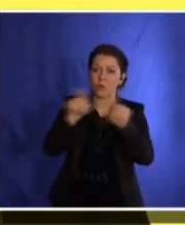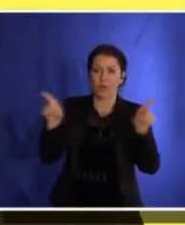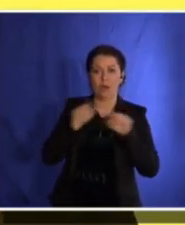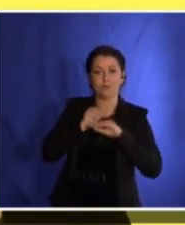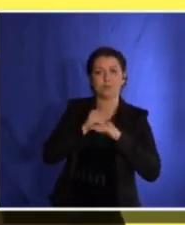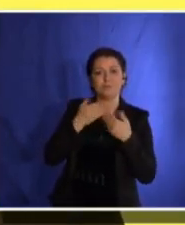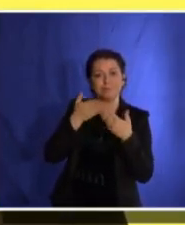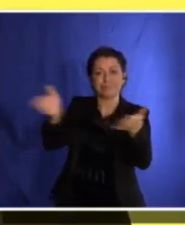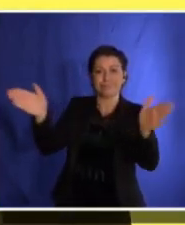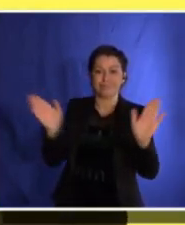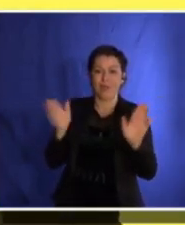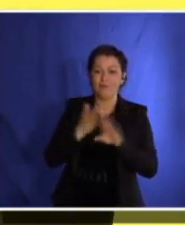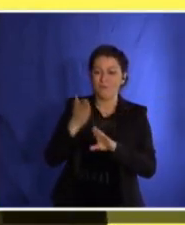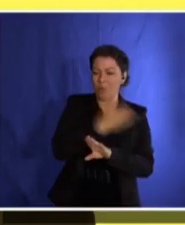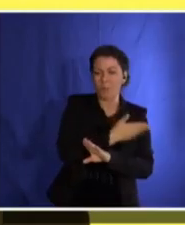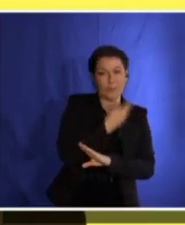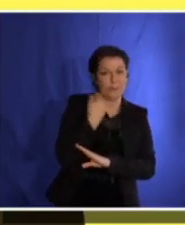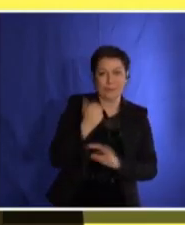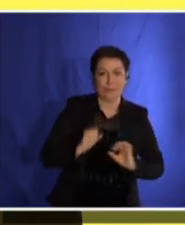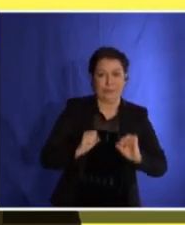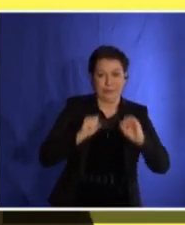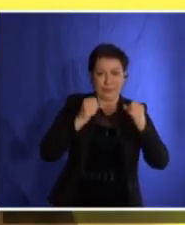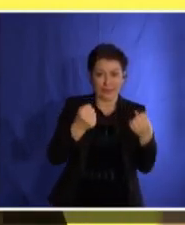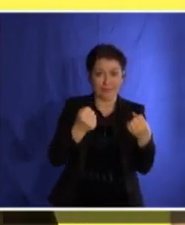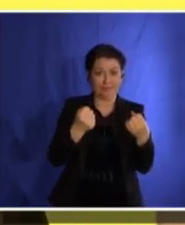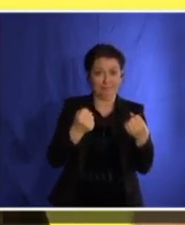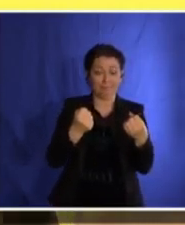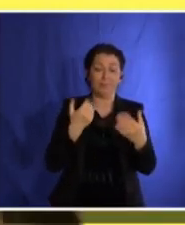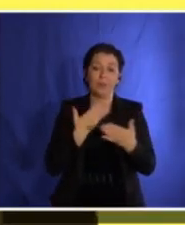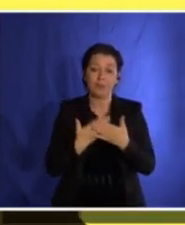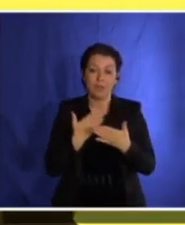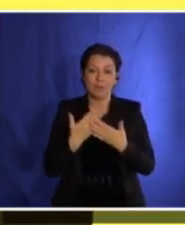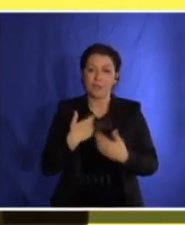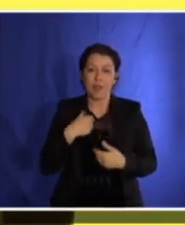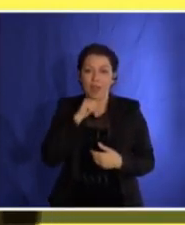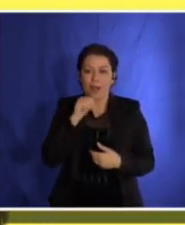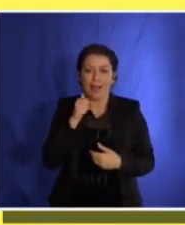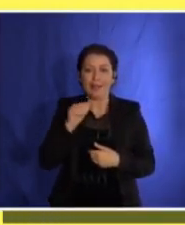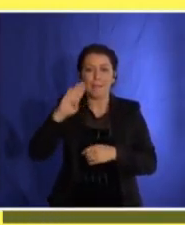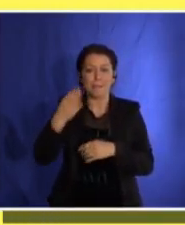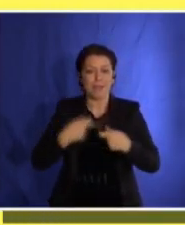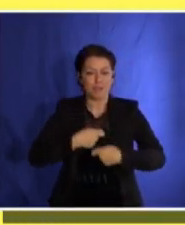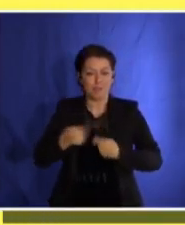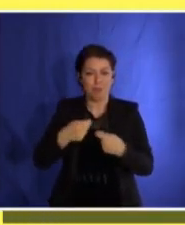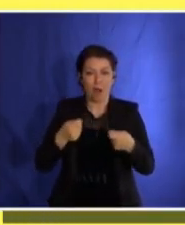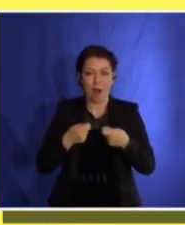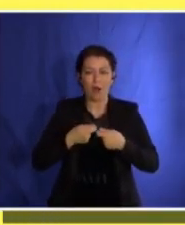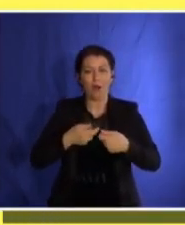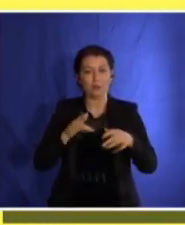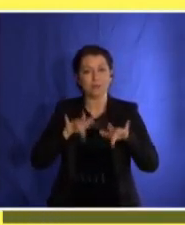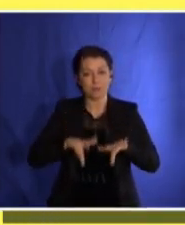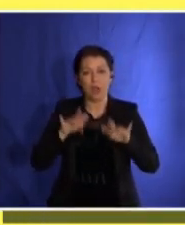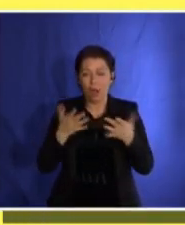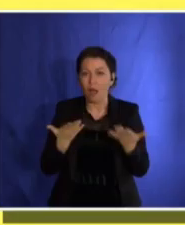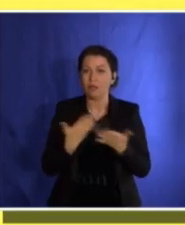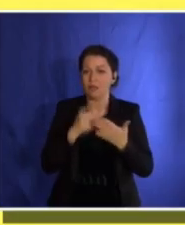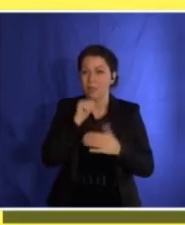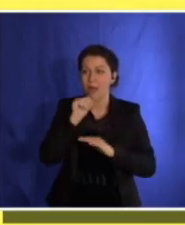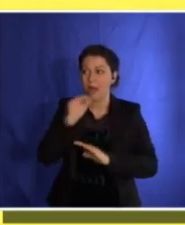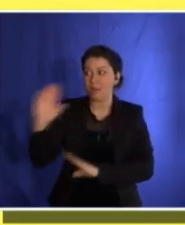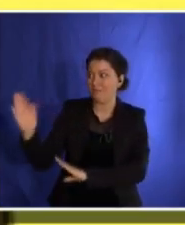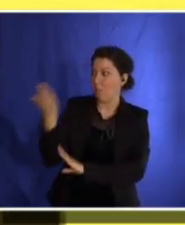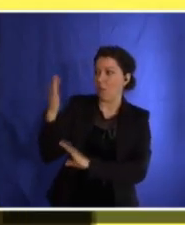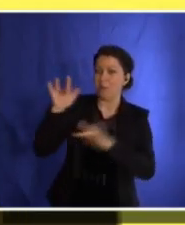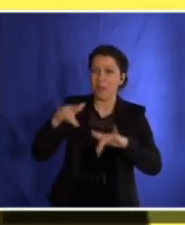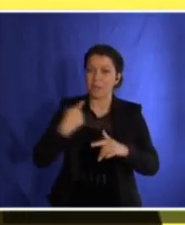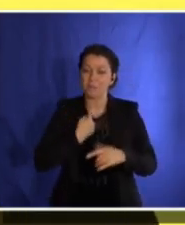keine Initiative, somit hatten wir keine Benchmarks, keine Vorbilder und sind das sehr hemdsärmelig und